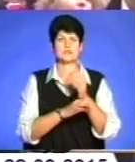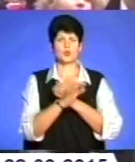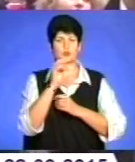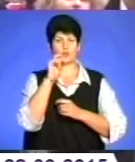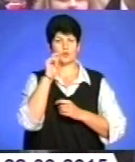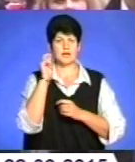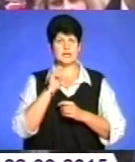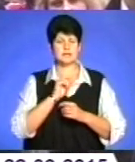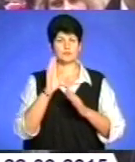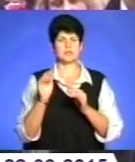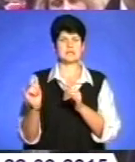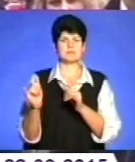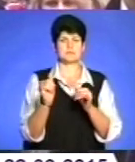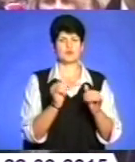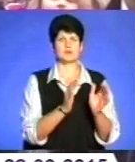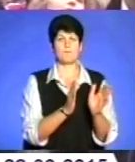забезпечувати порядок.